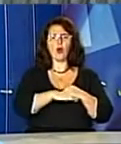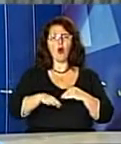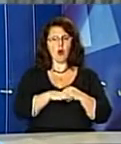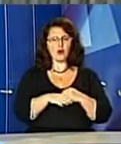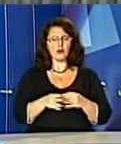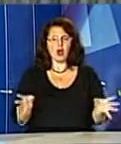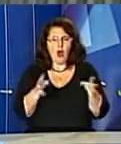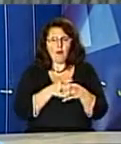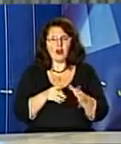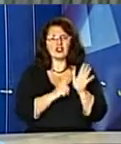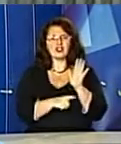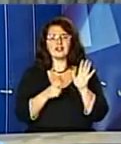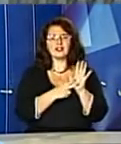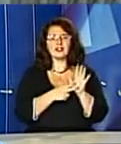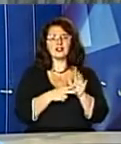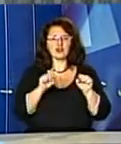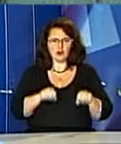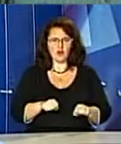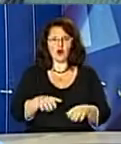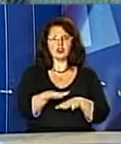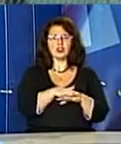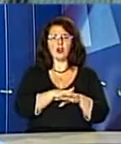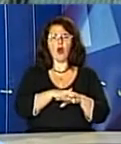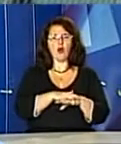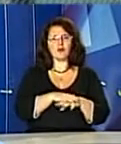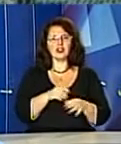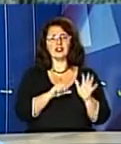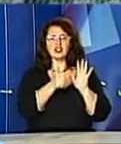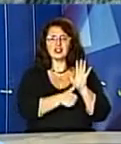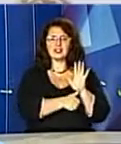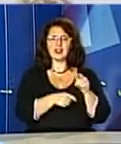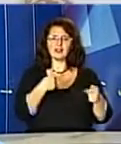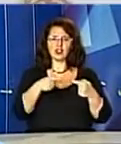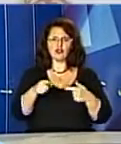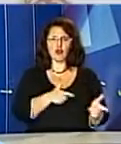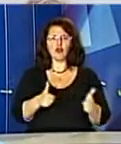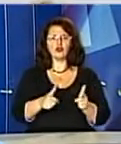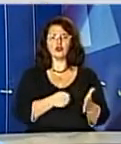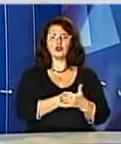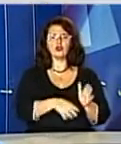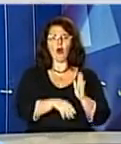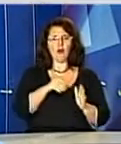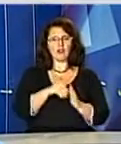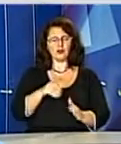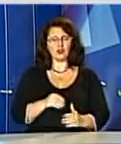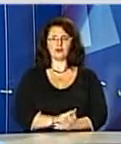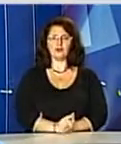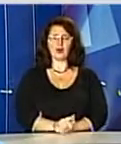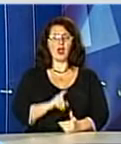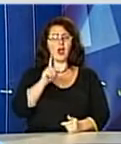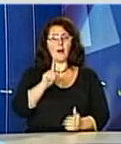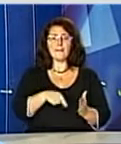створення 67 спроможних громад. 16 інших територій готуються до виборів. Не обласна рада винна в тому, що міська рада